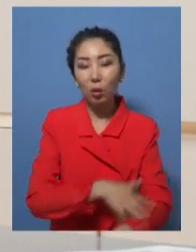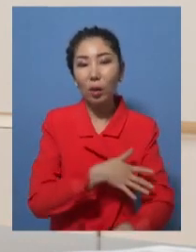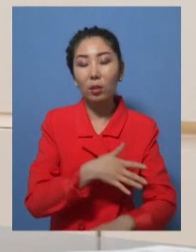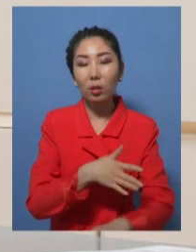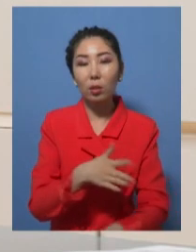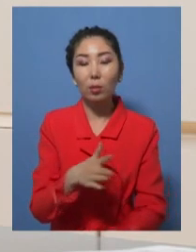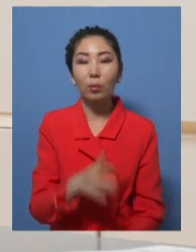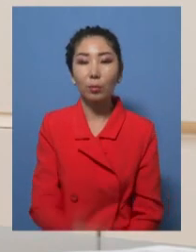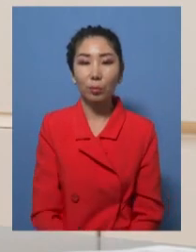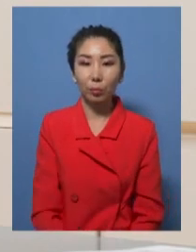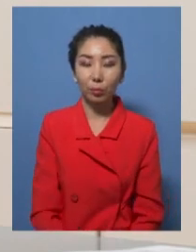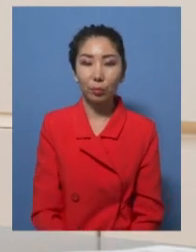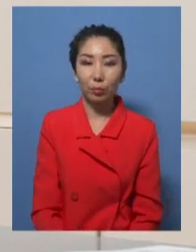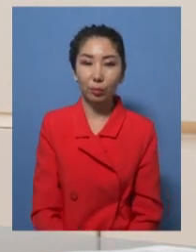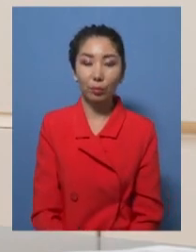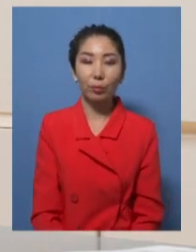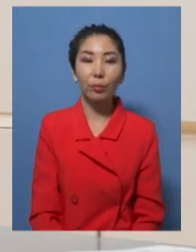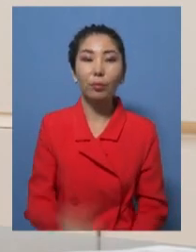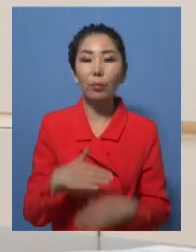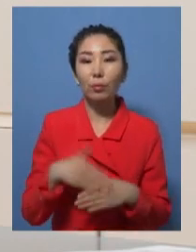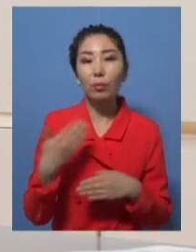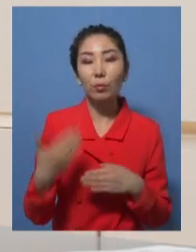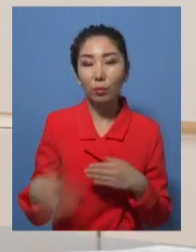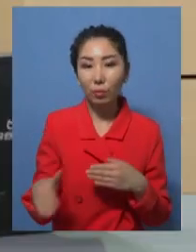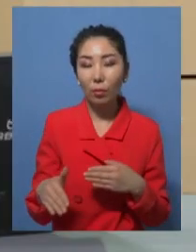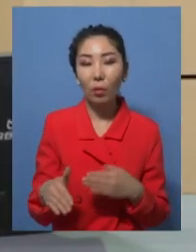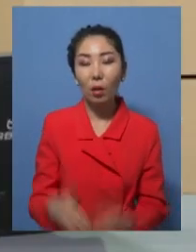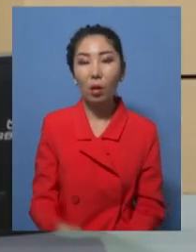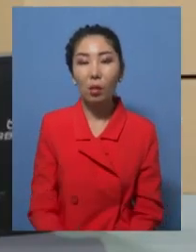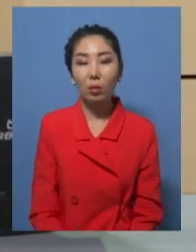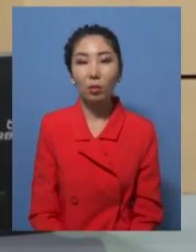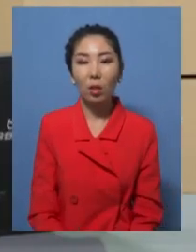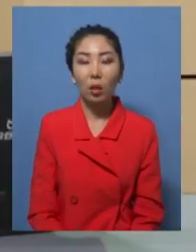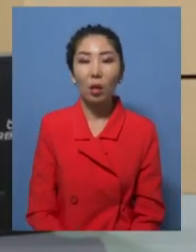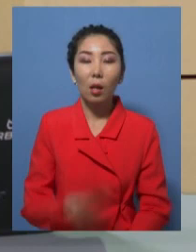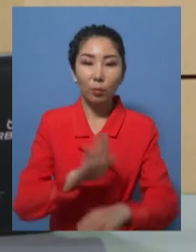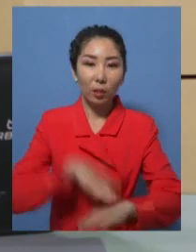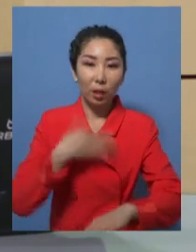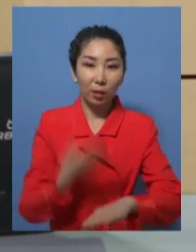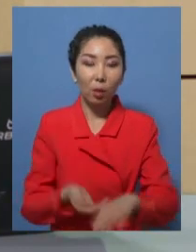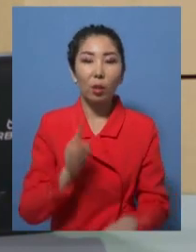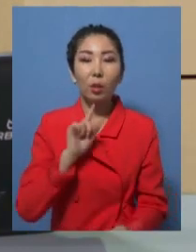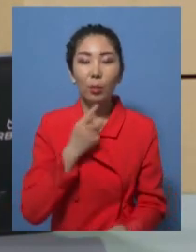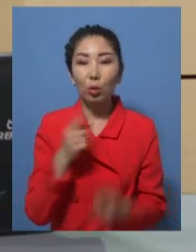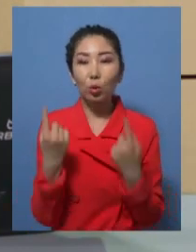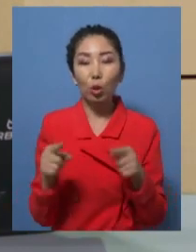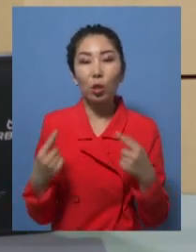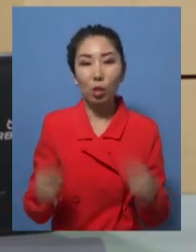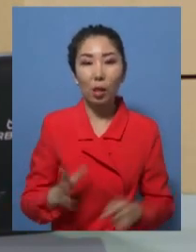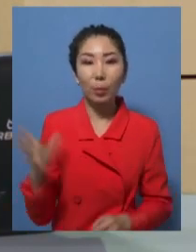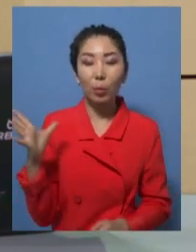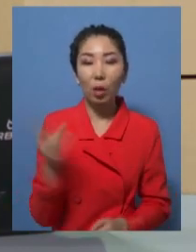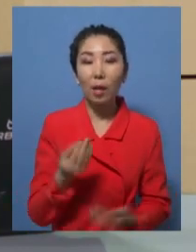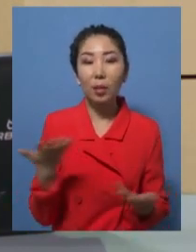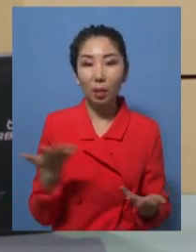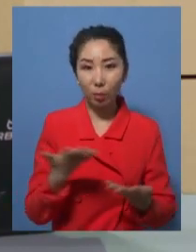жатады. Ол кезде кеш болып жатады енді әрине. Жаңа бір сөзіңіз айттыңыз ғой, аса ауыр қылмыстың түрлері бар деп. Жалпы бұл